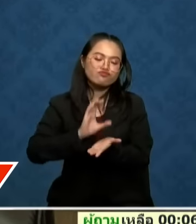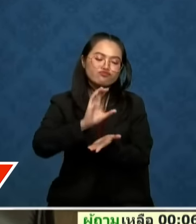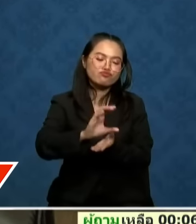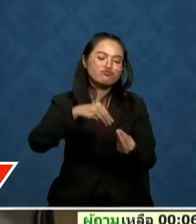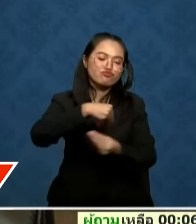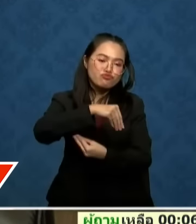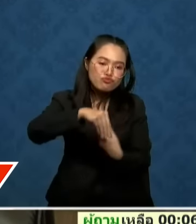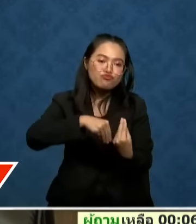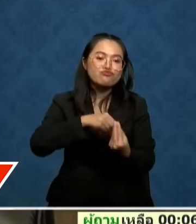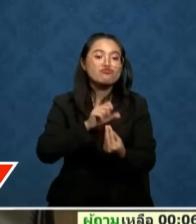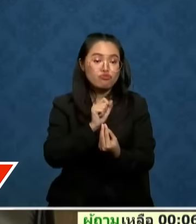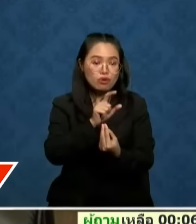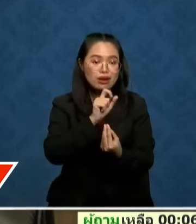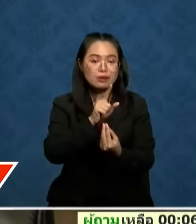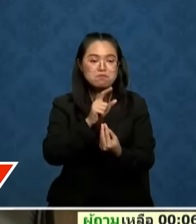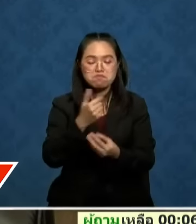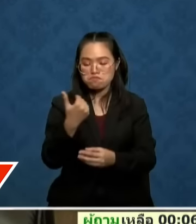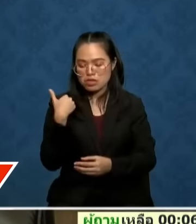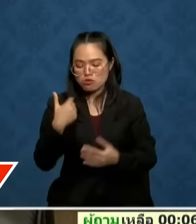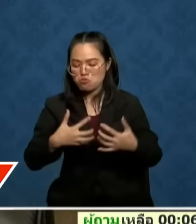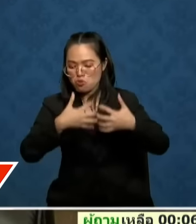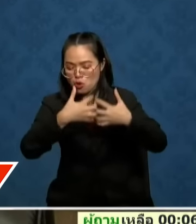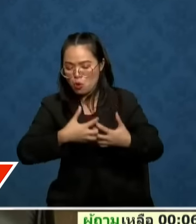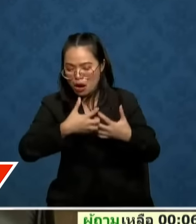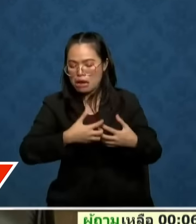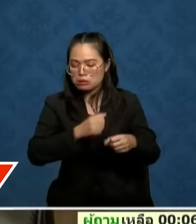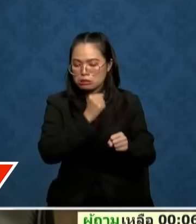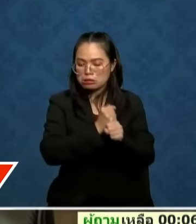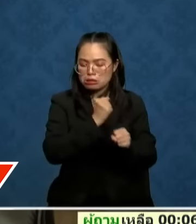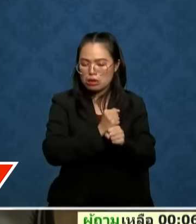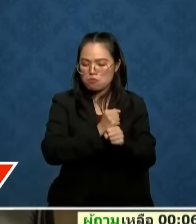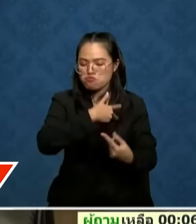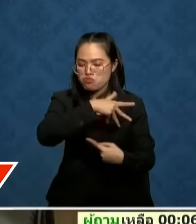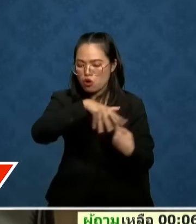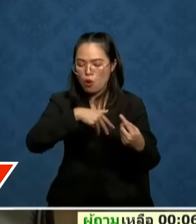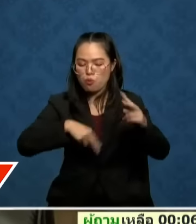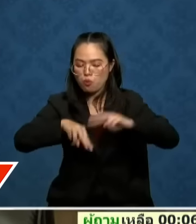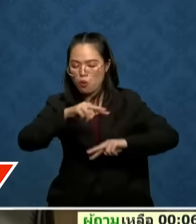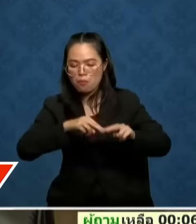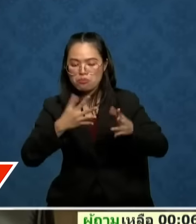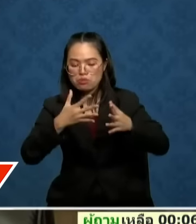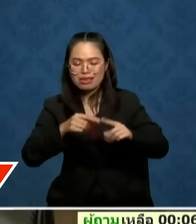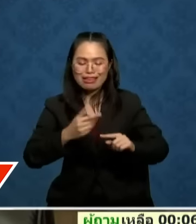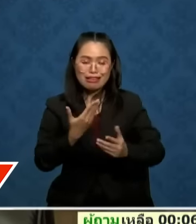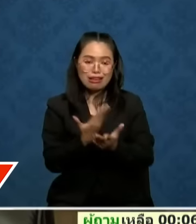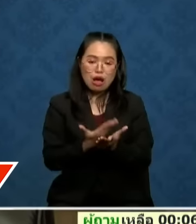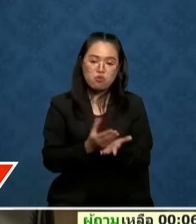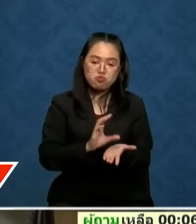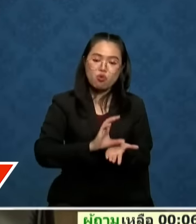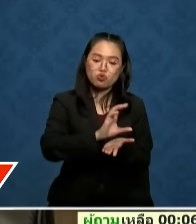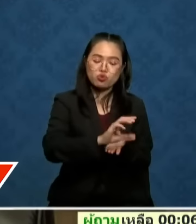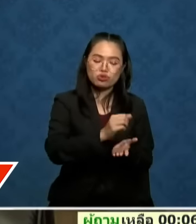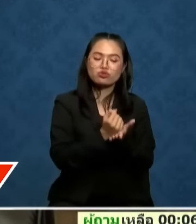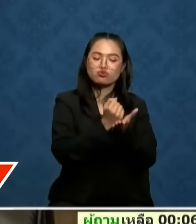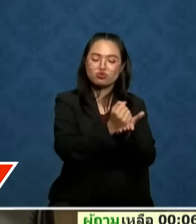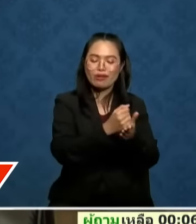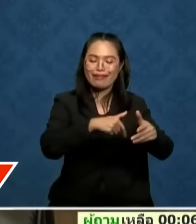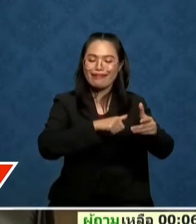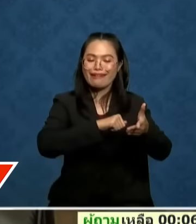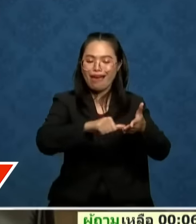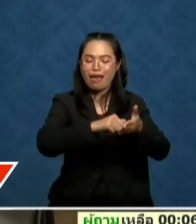ความรับผิดชอบรัฐบาลได้มีการพยายามสร้างการลงทุนครับเรื่องที่ผมเข้าใจดีการลงทุนต้องสร้างเพื่อแก้ไขปัญหาของพี่น้องประชาช